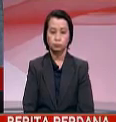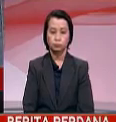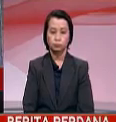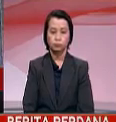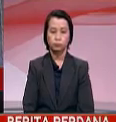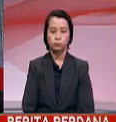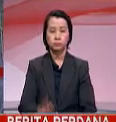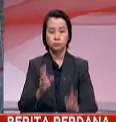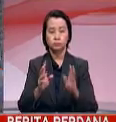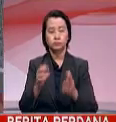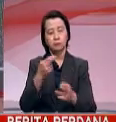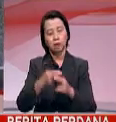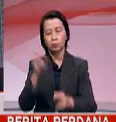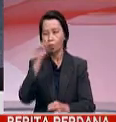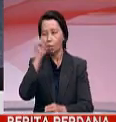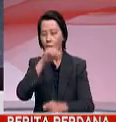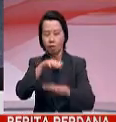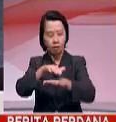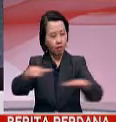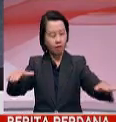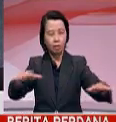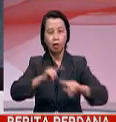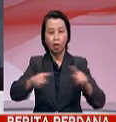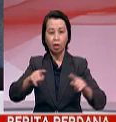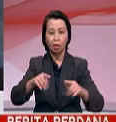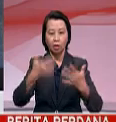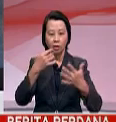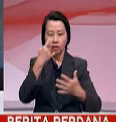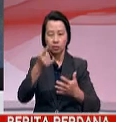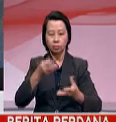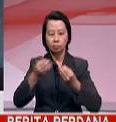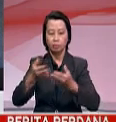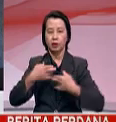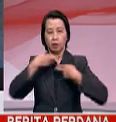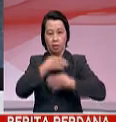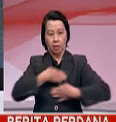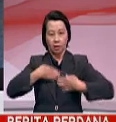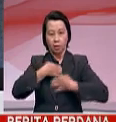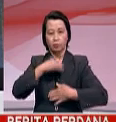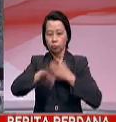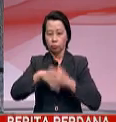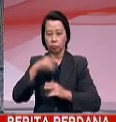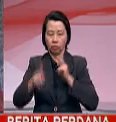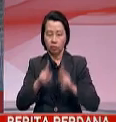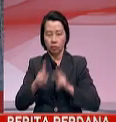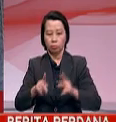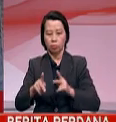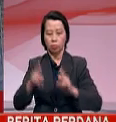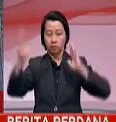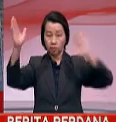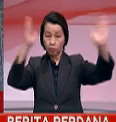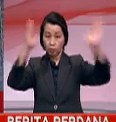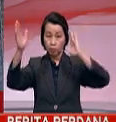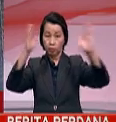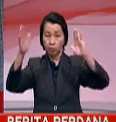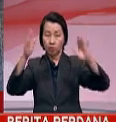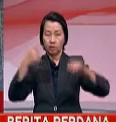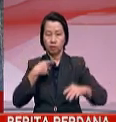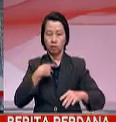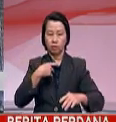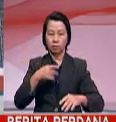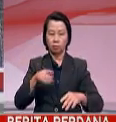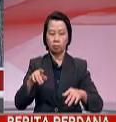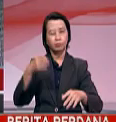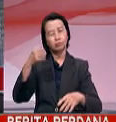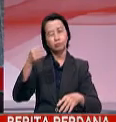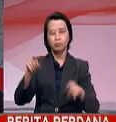Meskipun namanya konsert tanpa penonton, tapi nilai untuk memberi hiburan kepada seluruh penonton Malaysia itu kita pegang